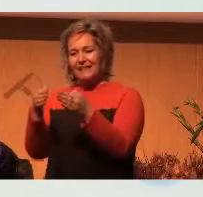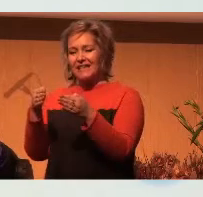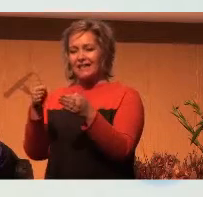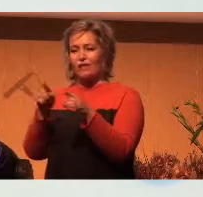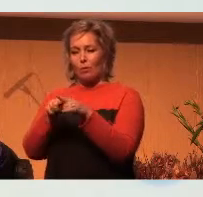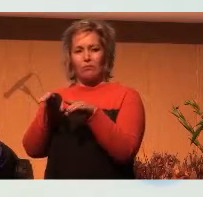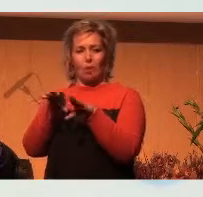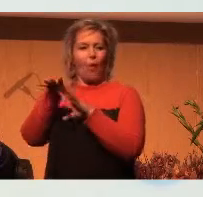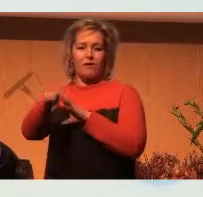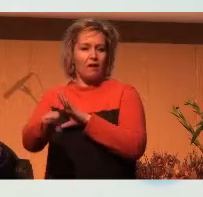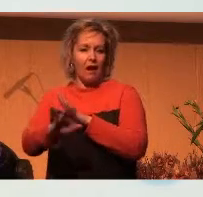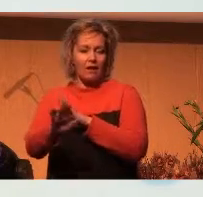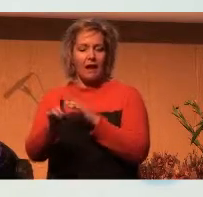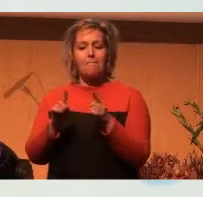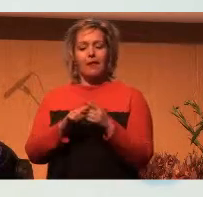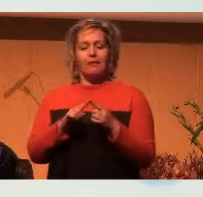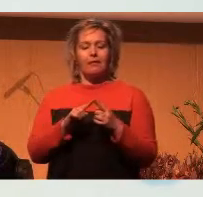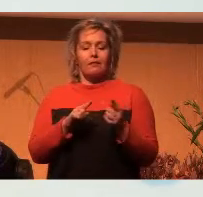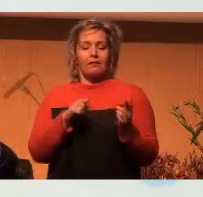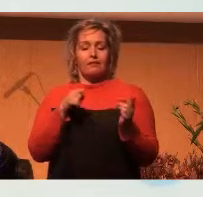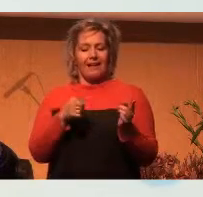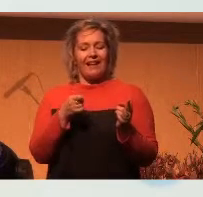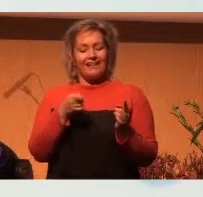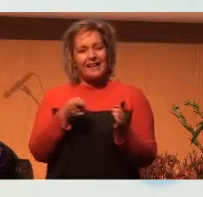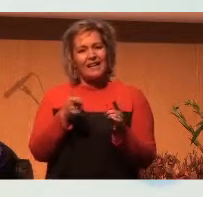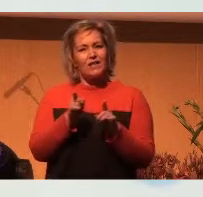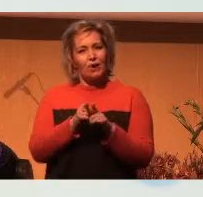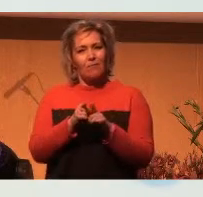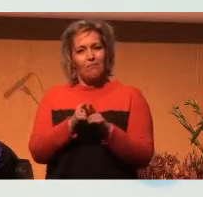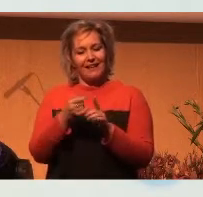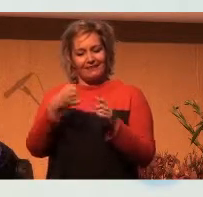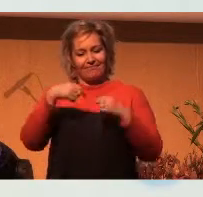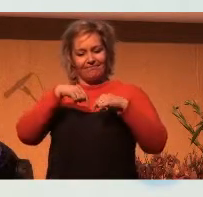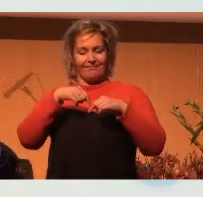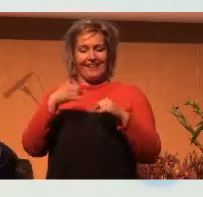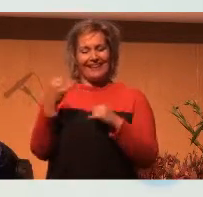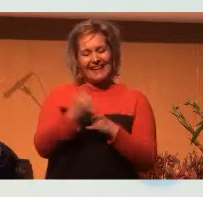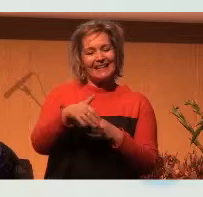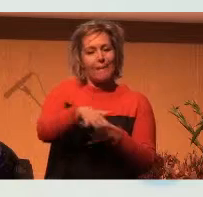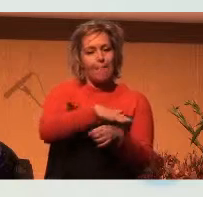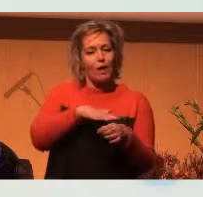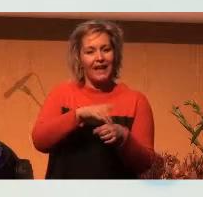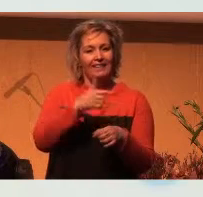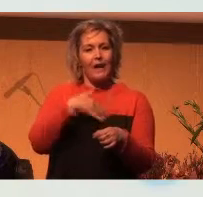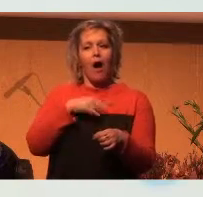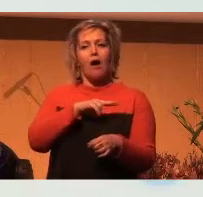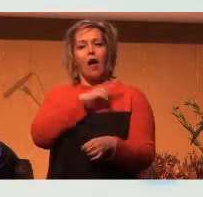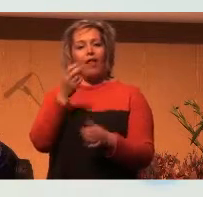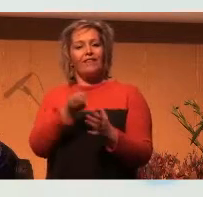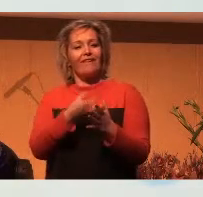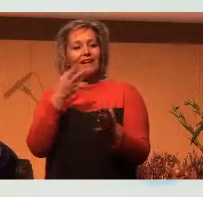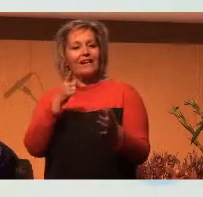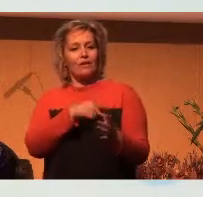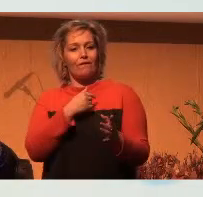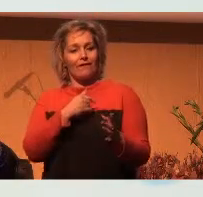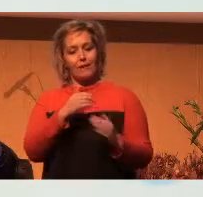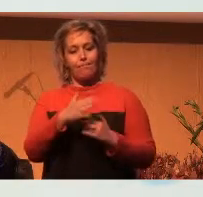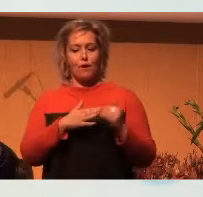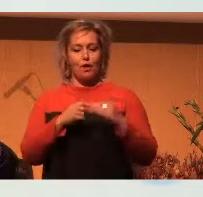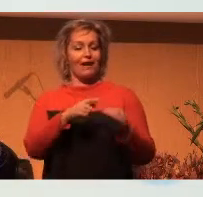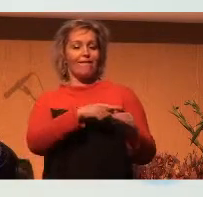får ta overhånd. Det er jo det som er iboende i markedet. Vi har andre verdier som vi bygger